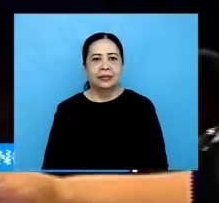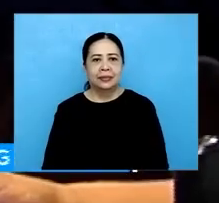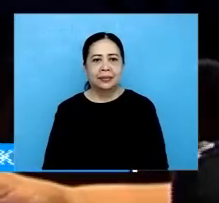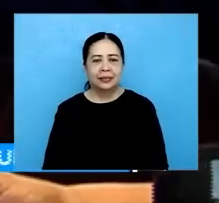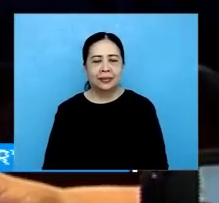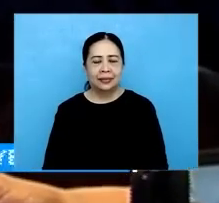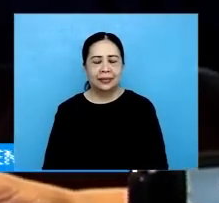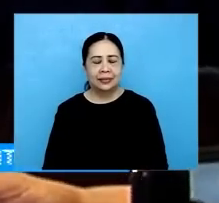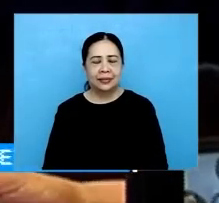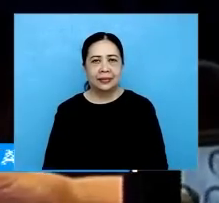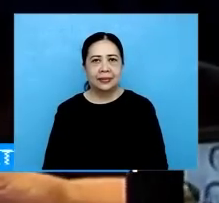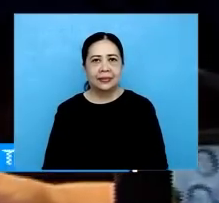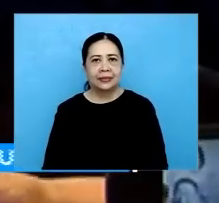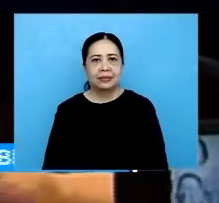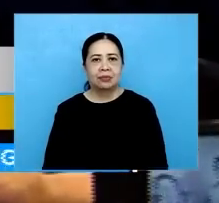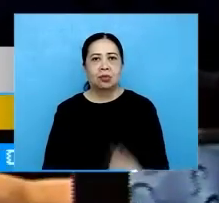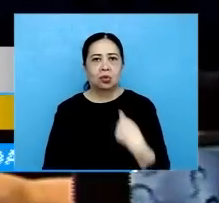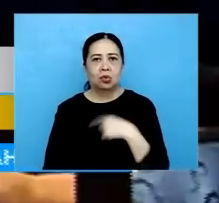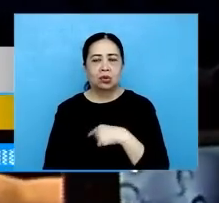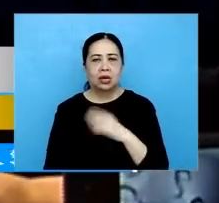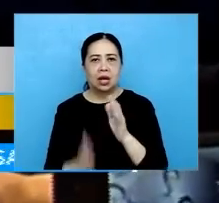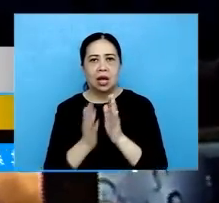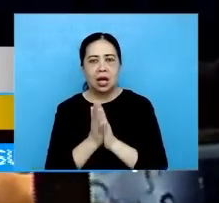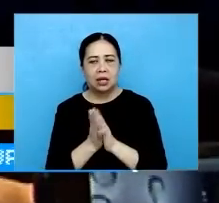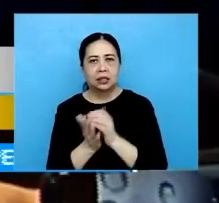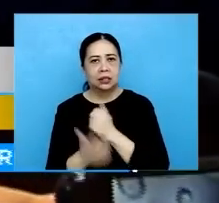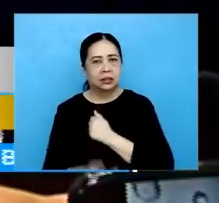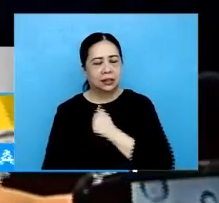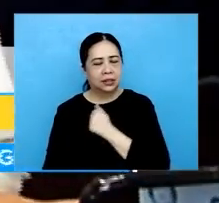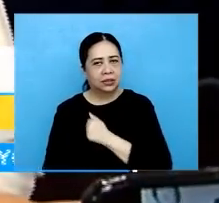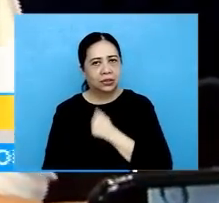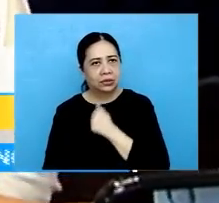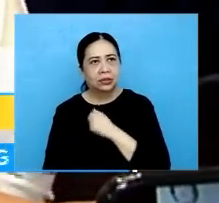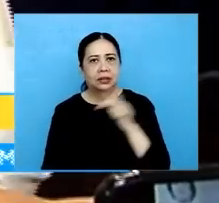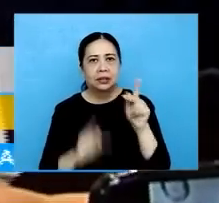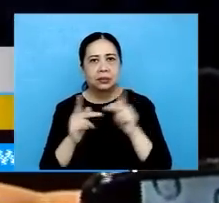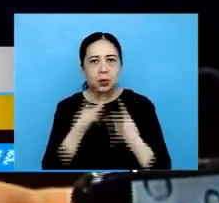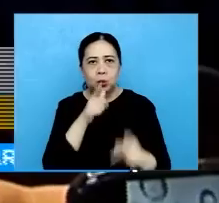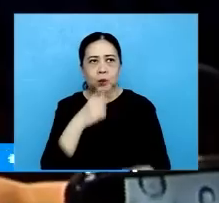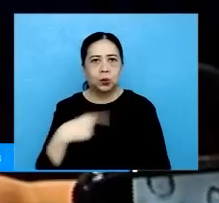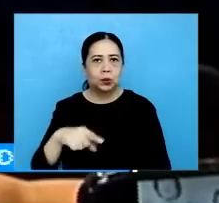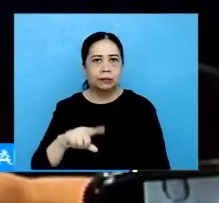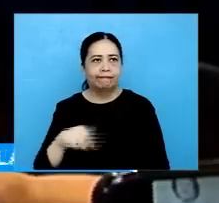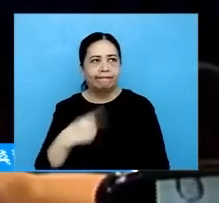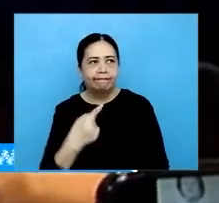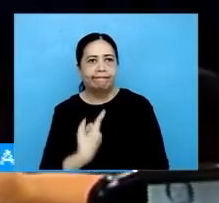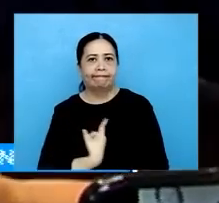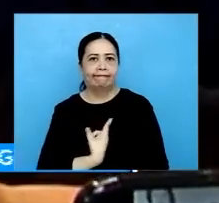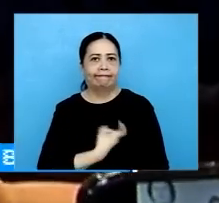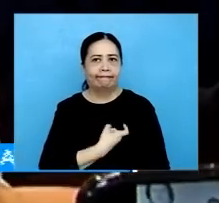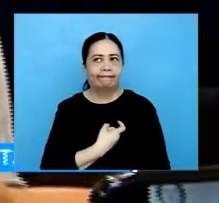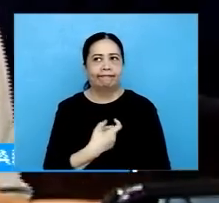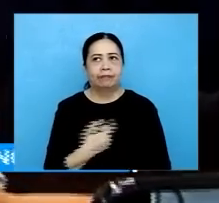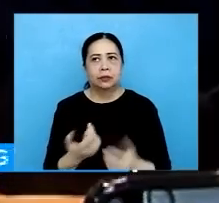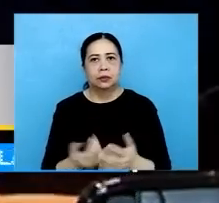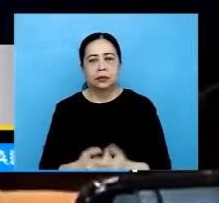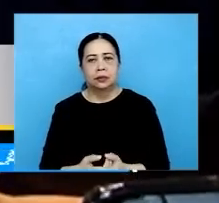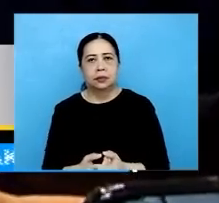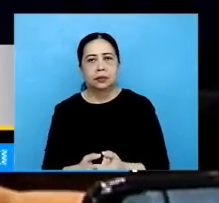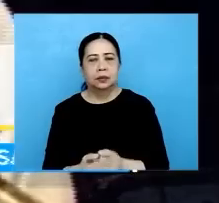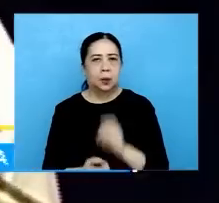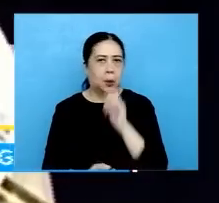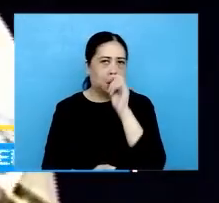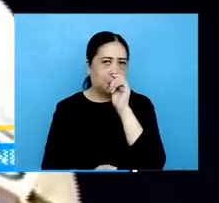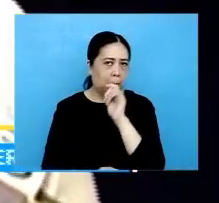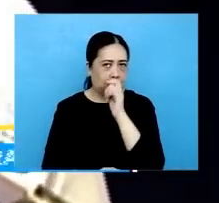Tayo po ay humihingi ng dispensa sa mga taong nasaktan doon sa pagiging suklayin mo,